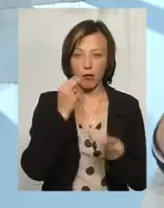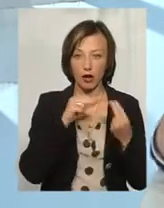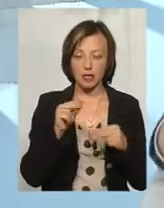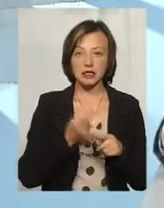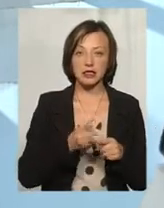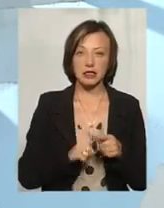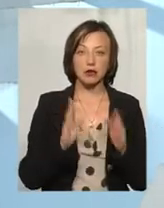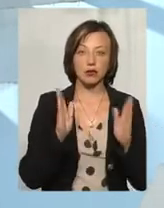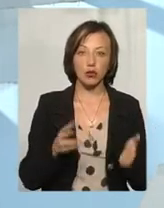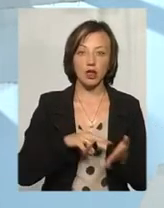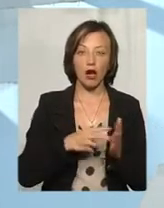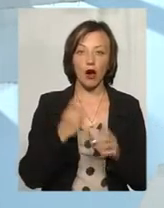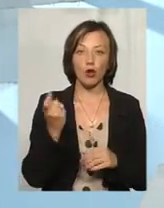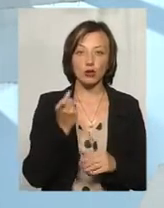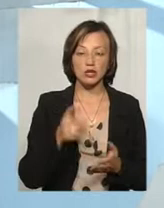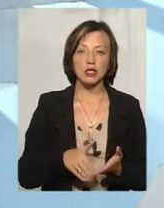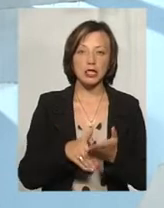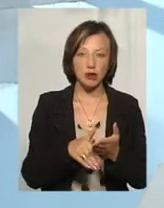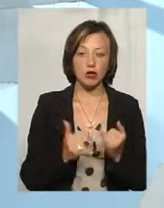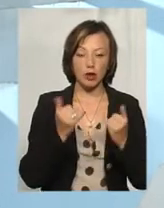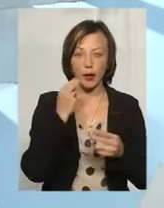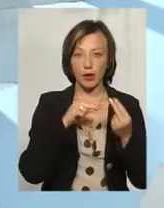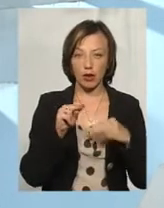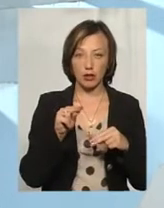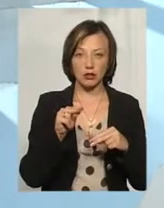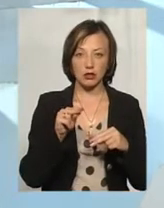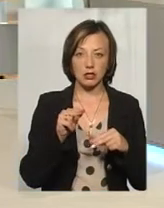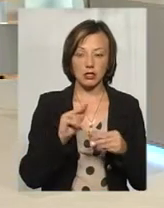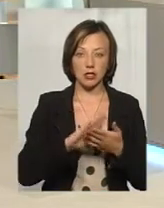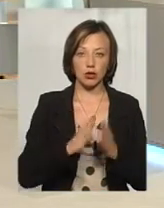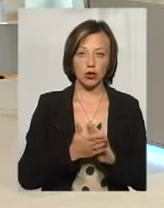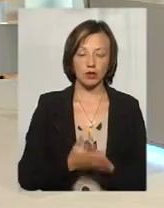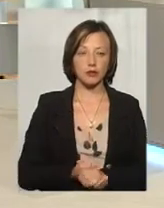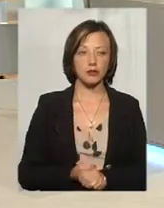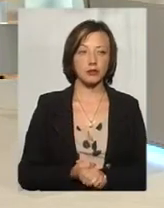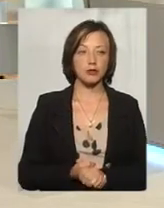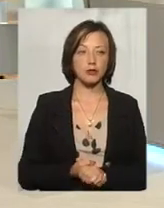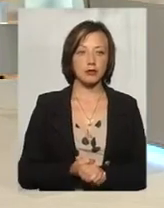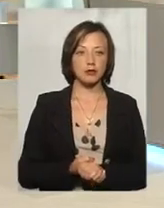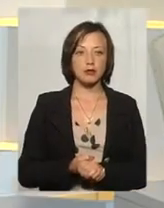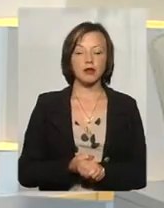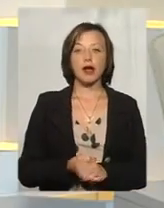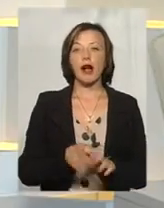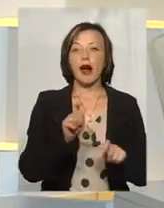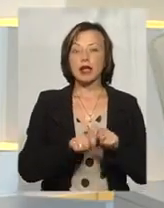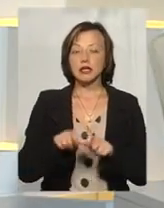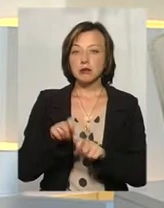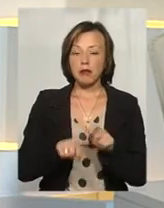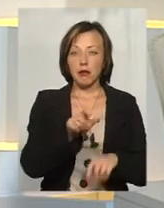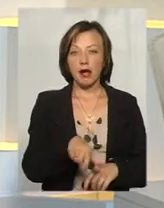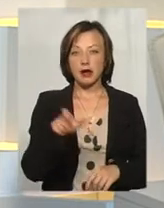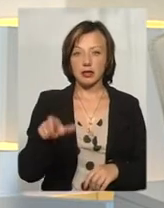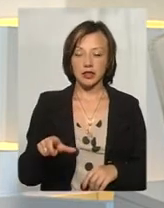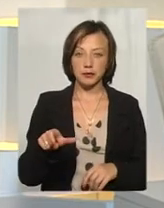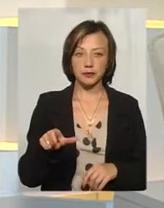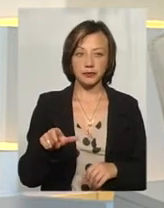це буде економічний стимул саме для покращення цієї ситуації. Пане Олег, а ті експерти, які в